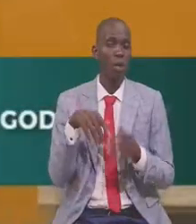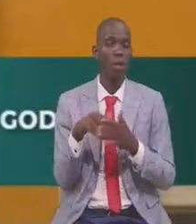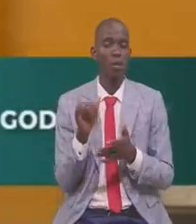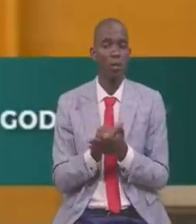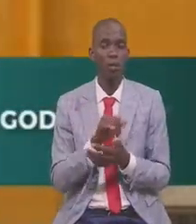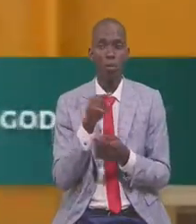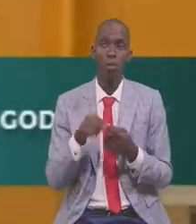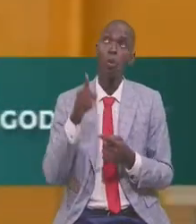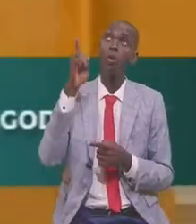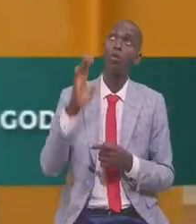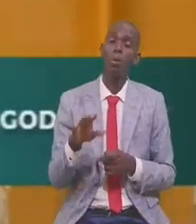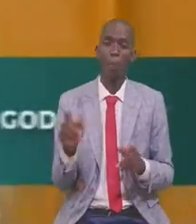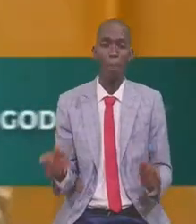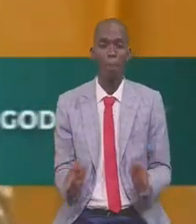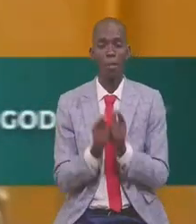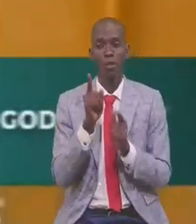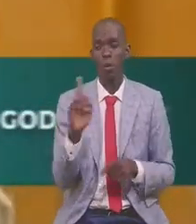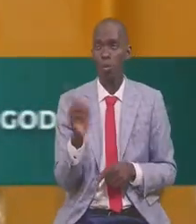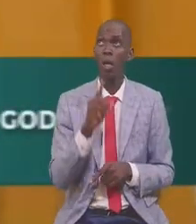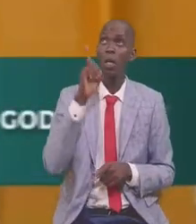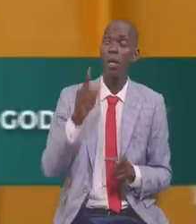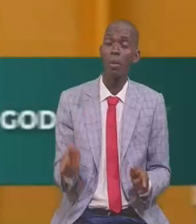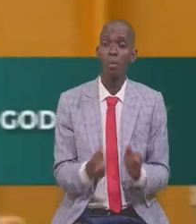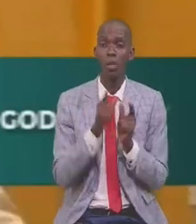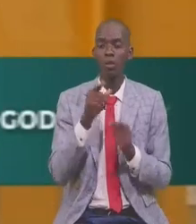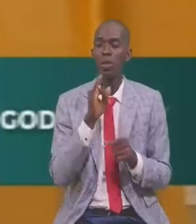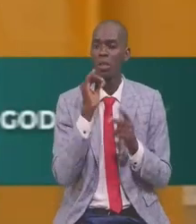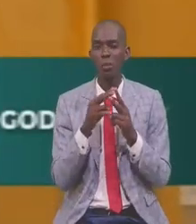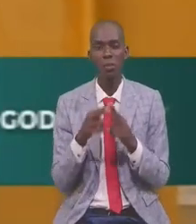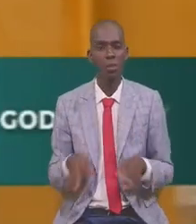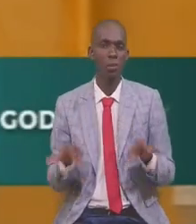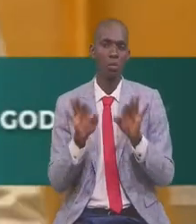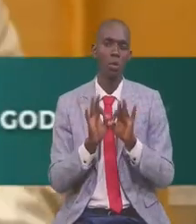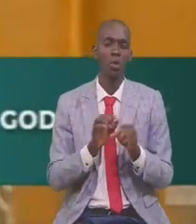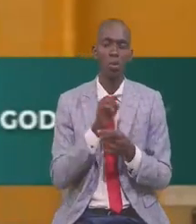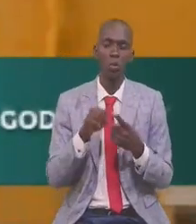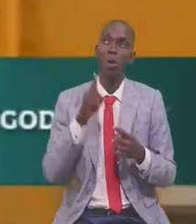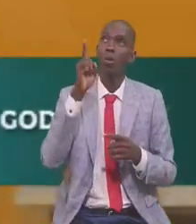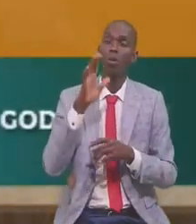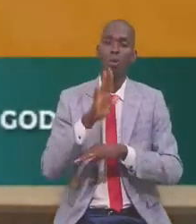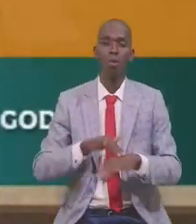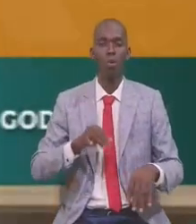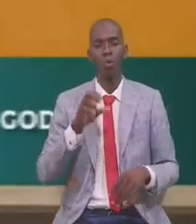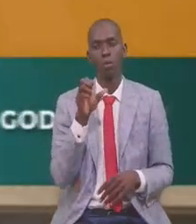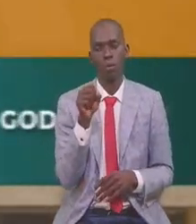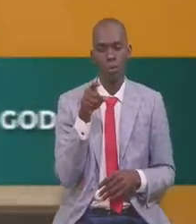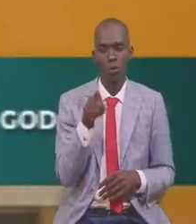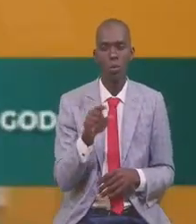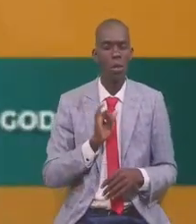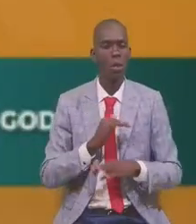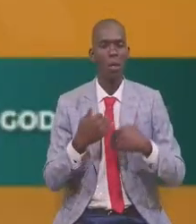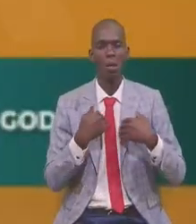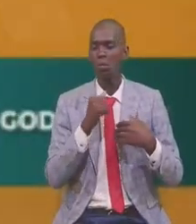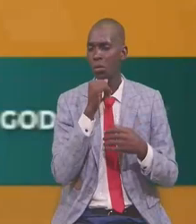Élie partit de là et il trouva Élisée. Vous voyez, là où Dieu te rencontre et ce que tu fais, te rencontre. Je ne vois personne qui